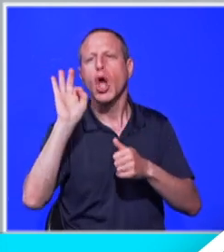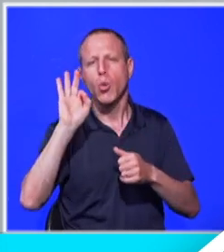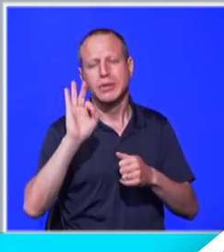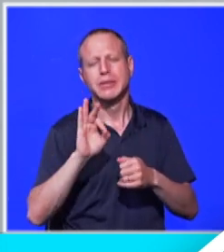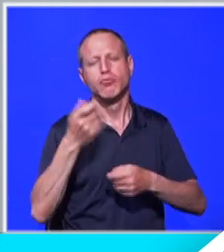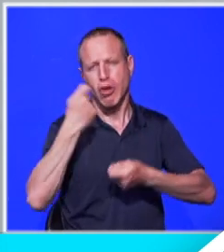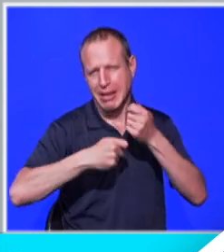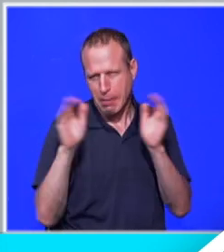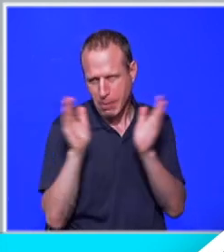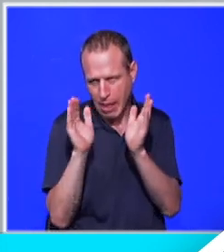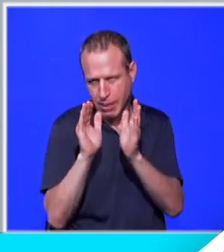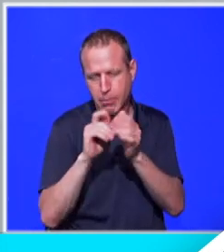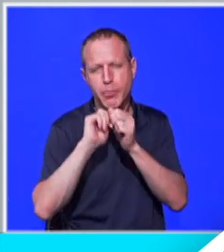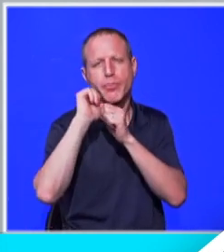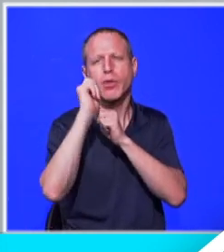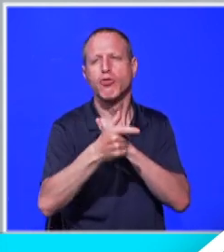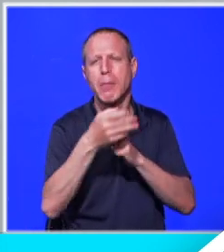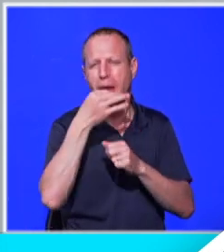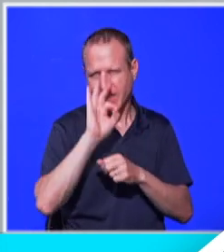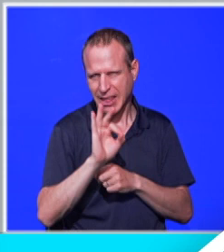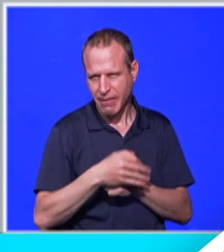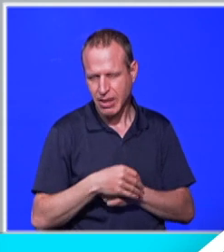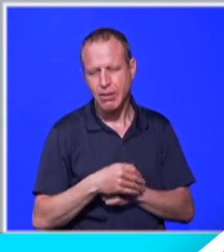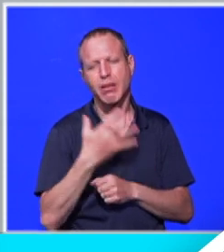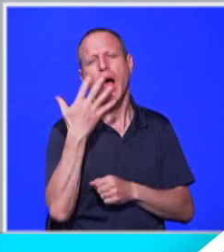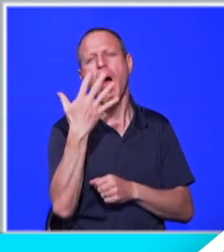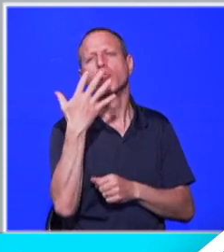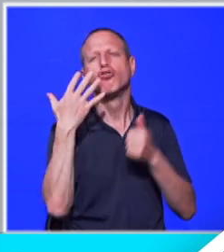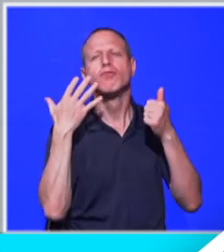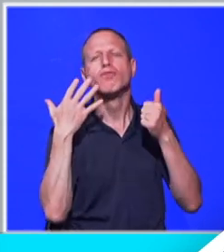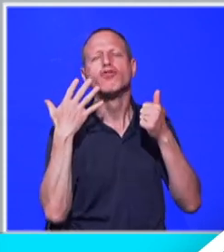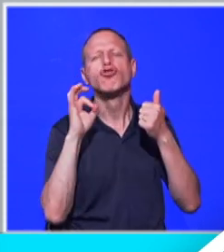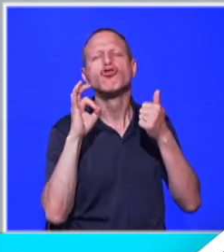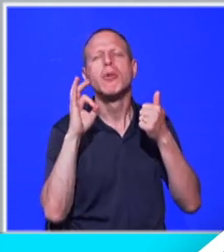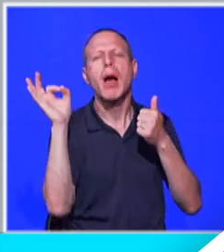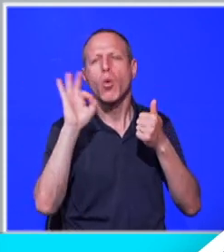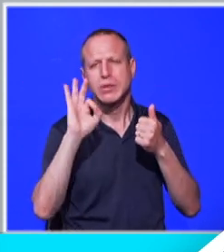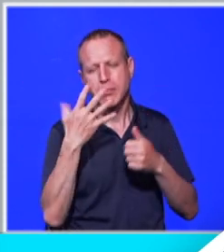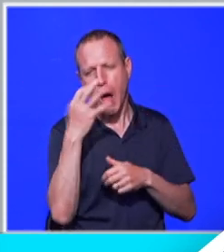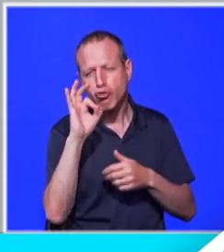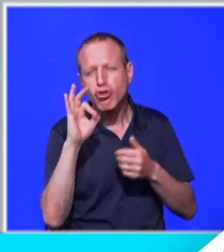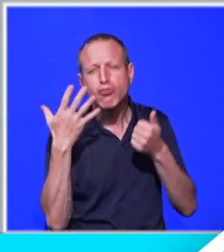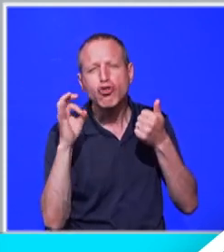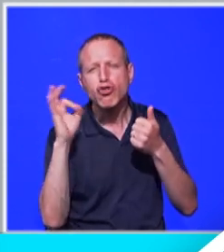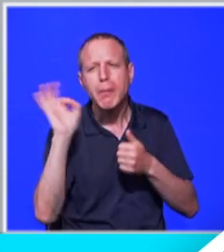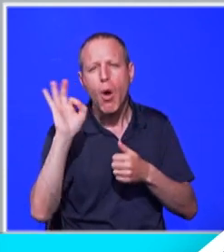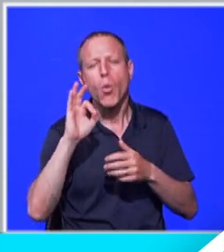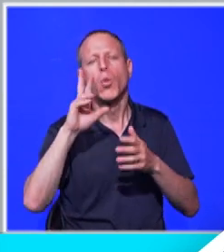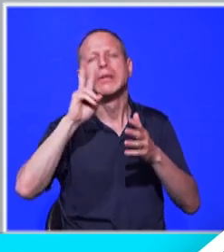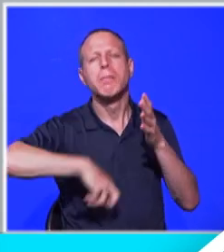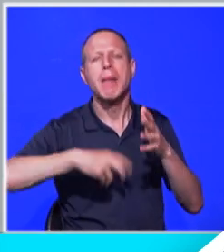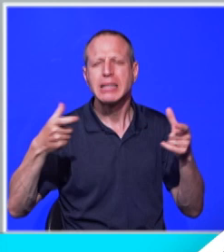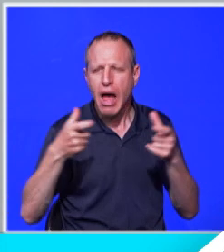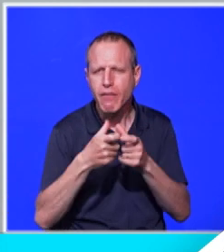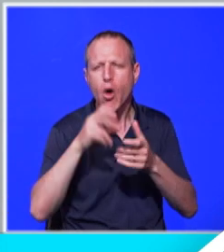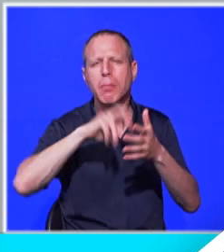שעסקים קטנים משלמים אפקטיבית 50% ו-60%, שים לב, מס חברות ומס על